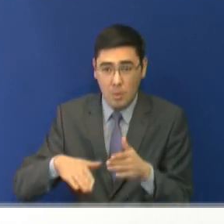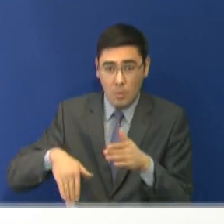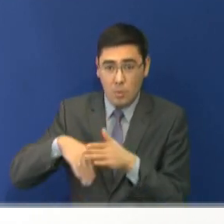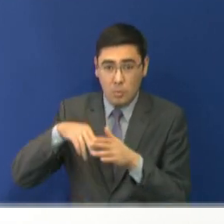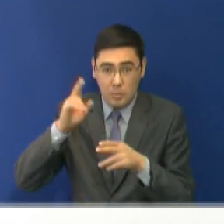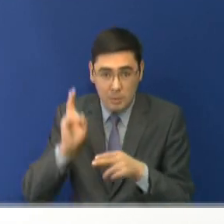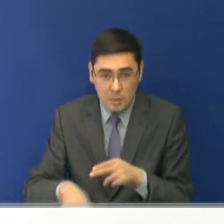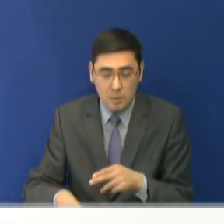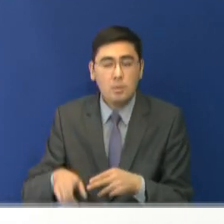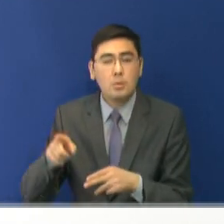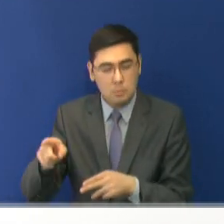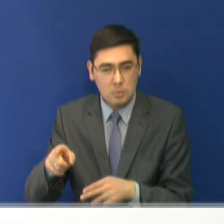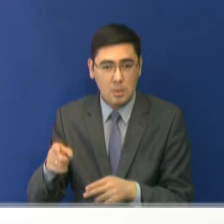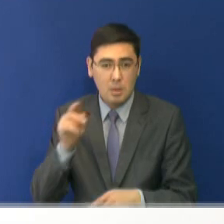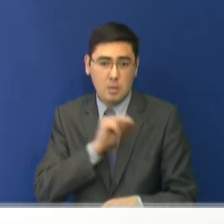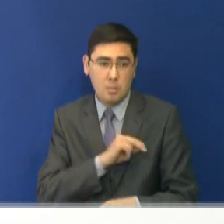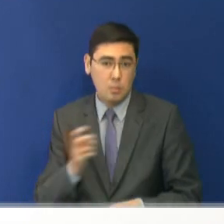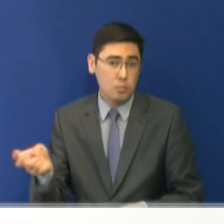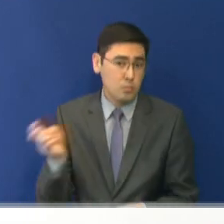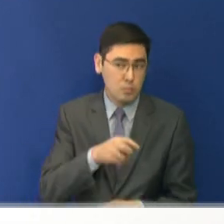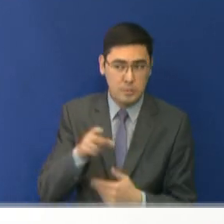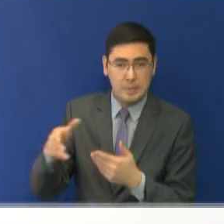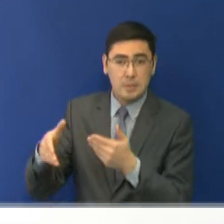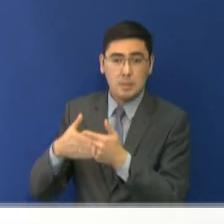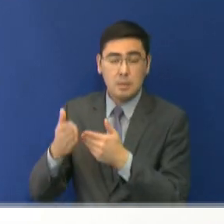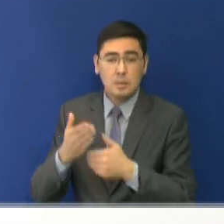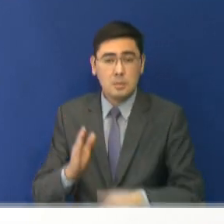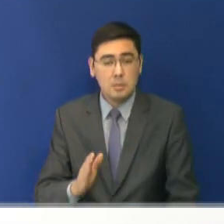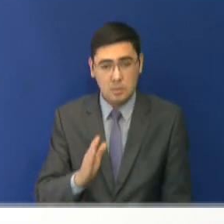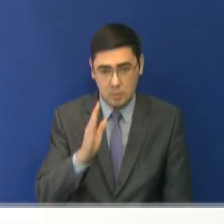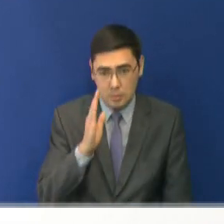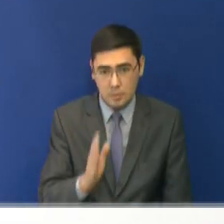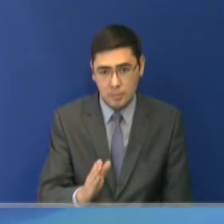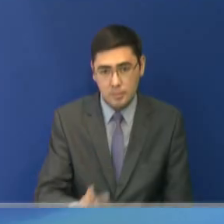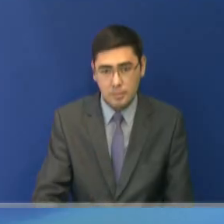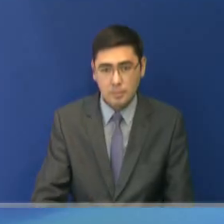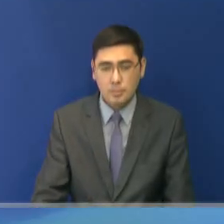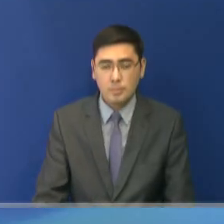отпуска будет рассмотрен вопрос о привлечении его к дисциплинарной ответственности, говорится в сообщении.